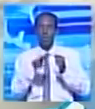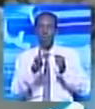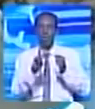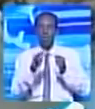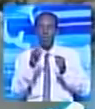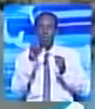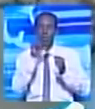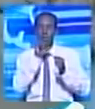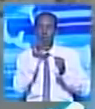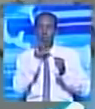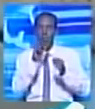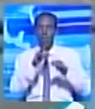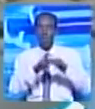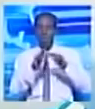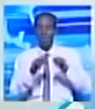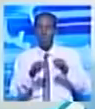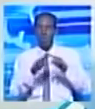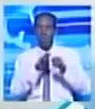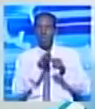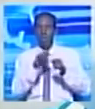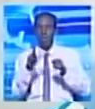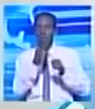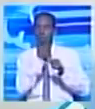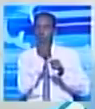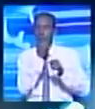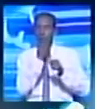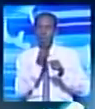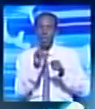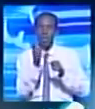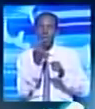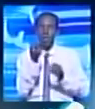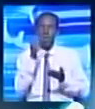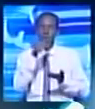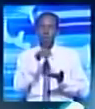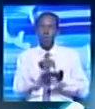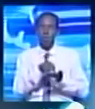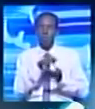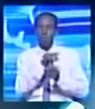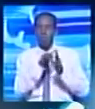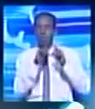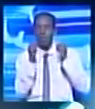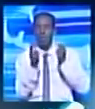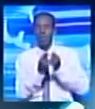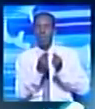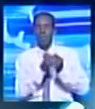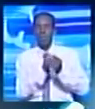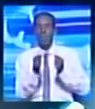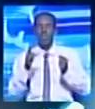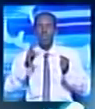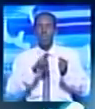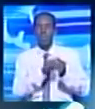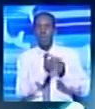TV basée à Londres. La première explosion a eu lieu à un point de contrôle à côté du théâtre national, lui-même